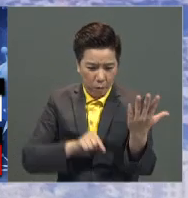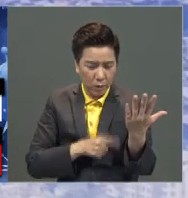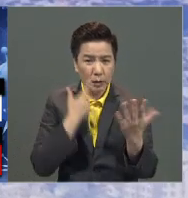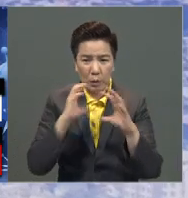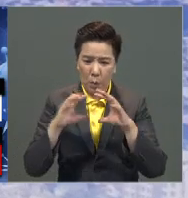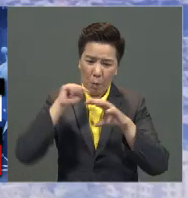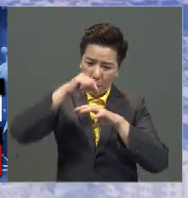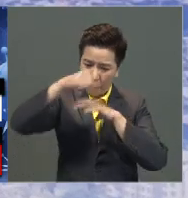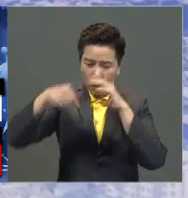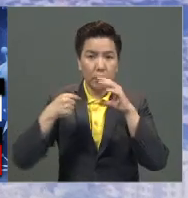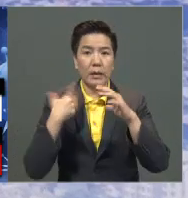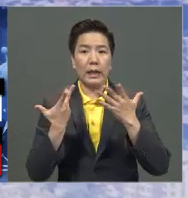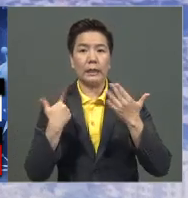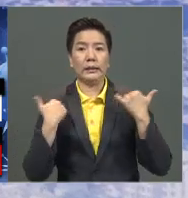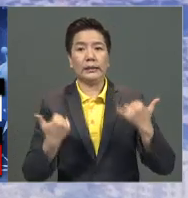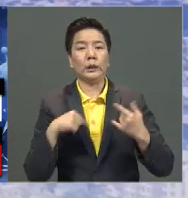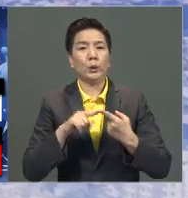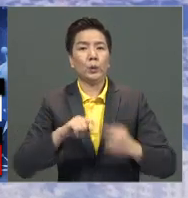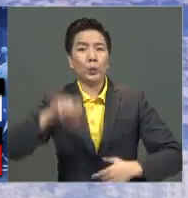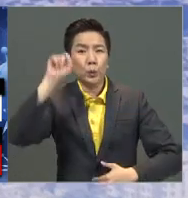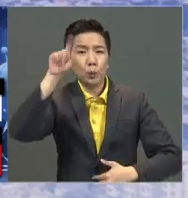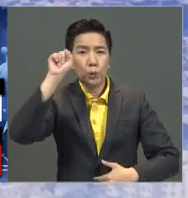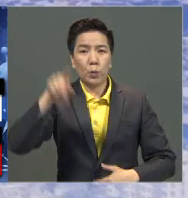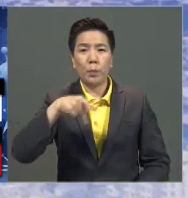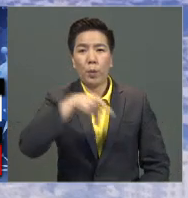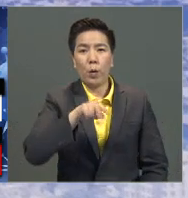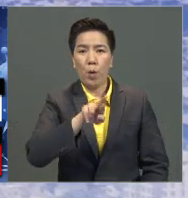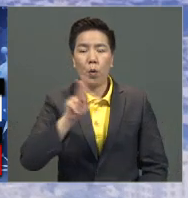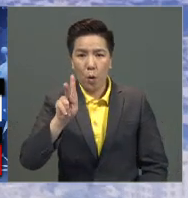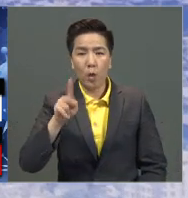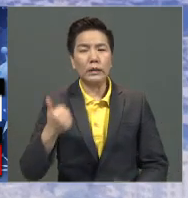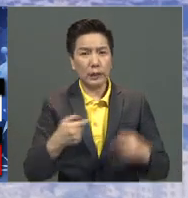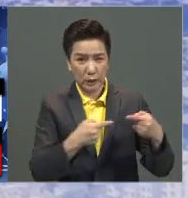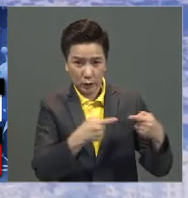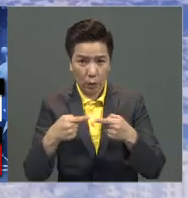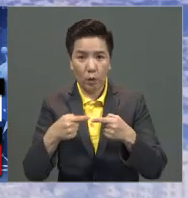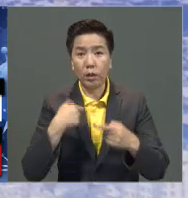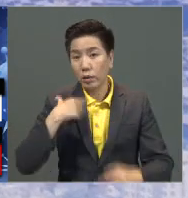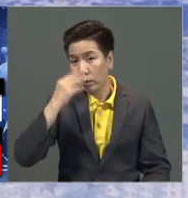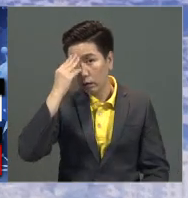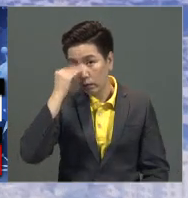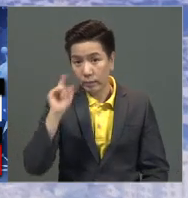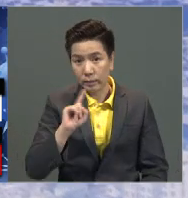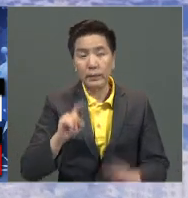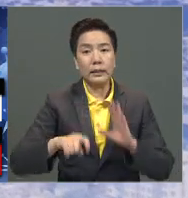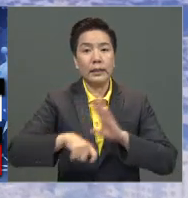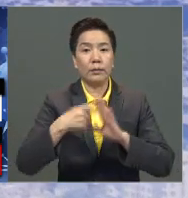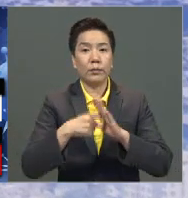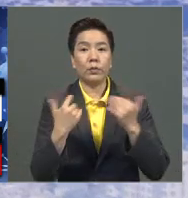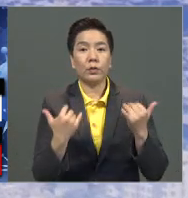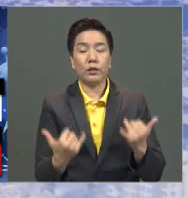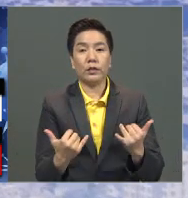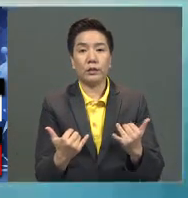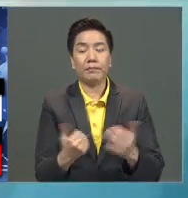ความจำเป็นที่ต้องใช้สถานการณ์ฉุกเฉินต่อไปอีกสักระยะหนึ่งด้วยเหตุผลว่าขณะนี้มันอยู่ในช่วง